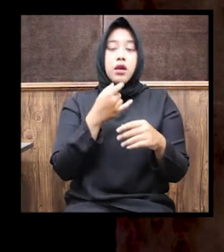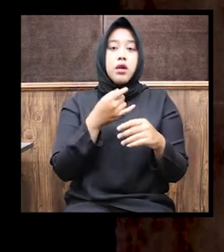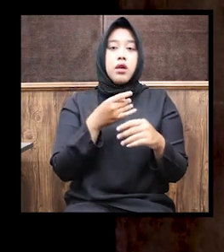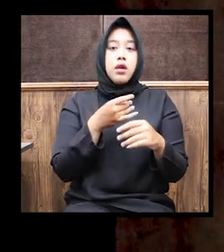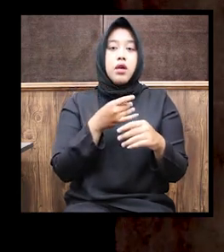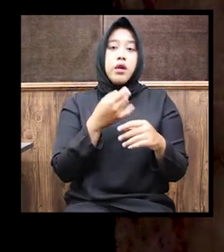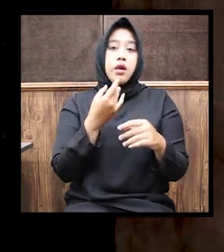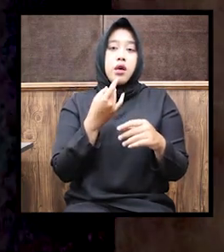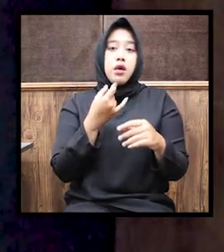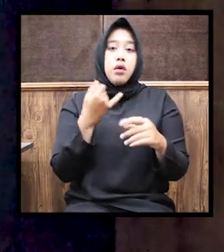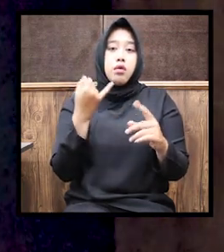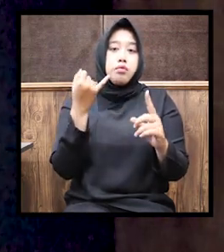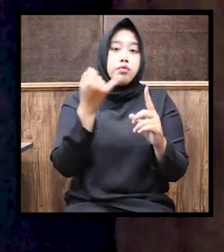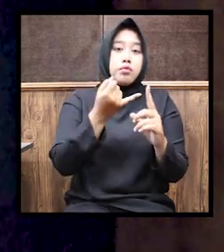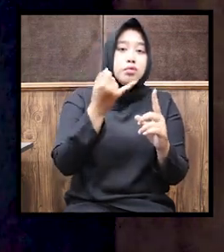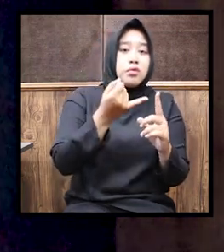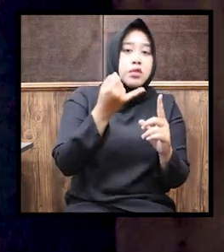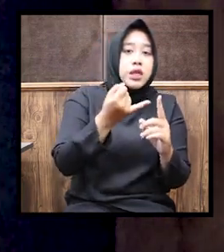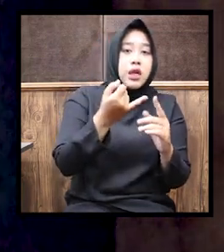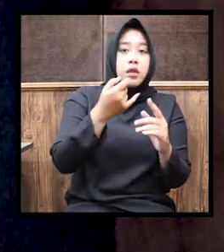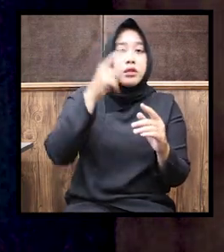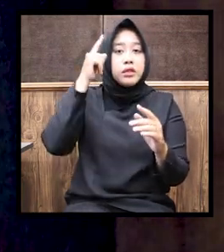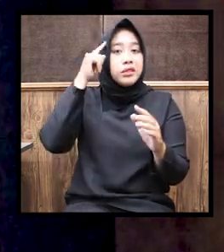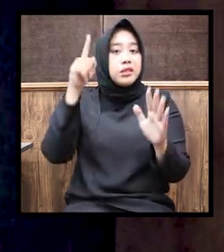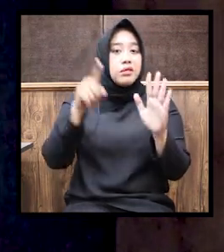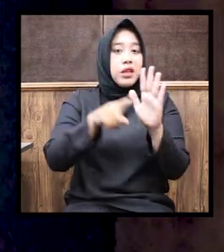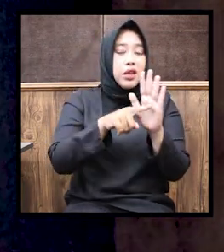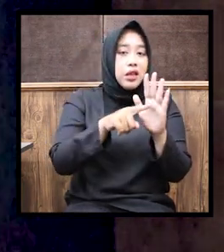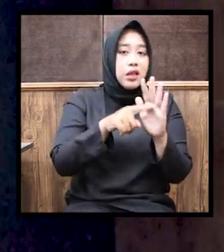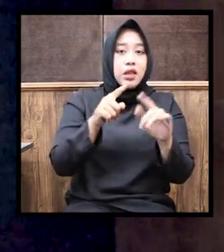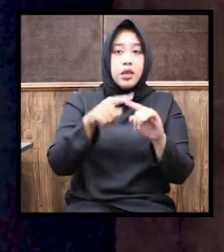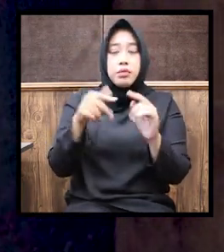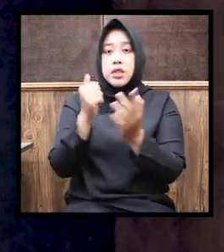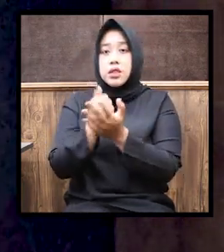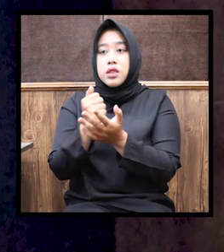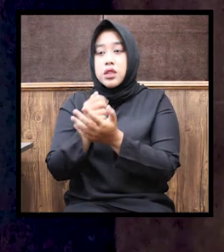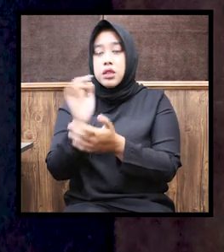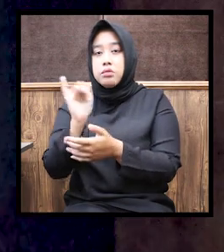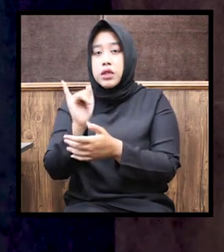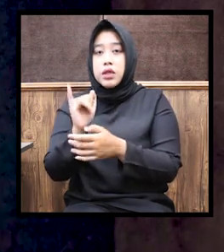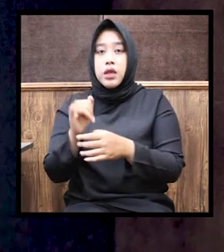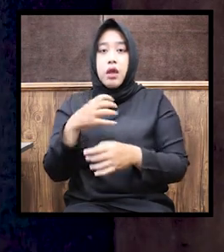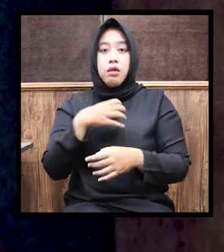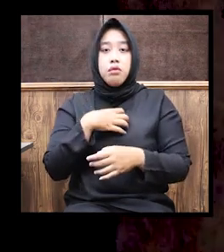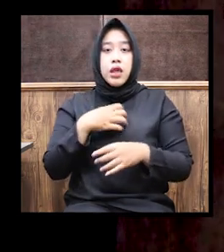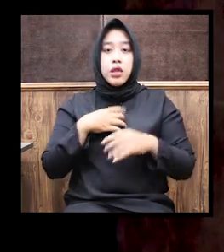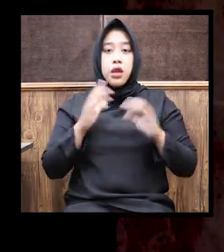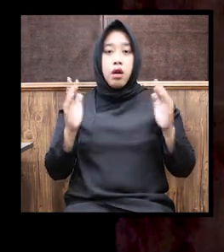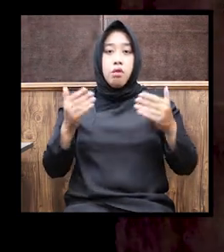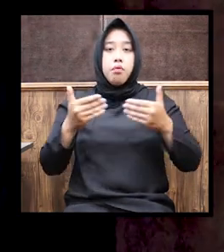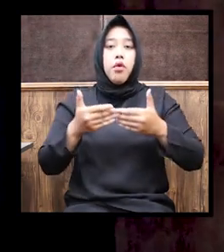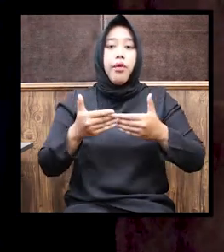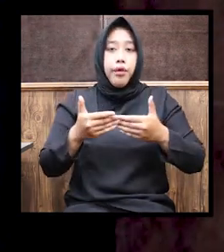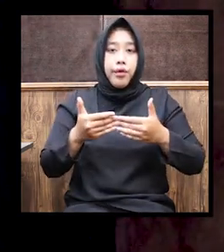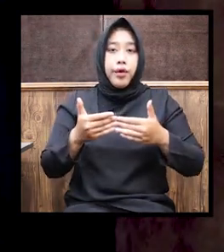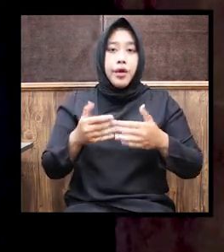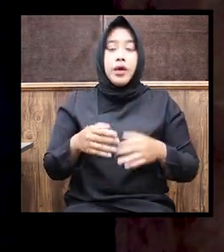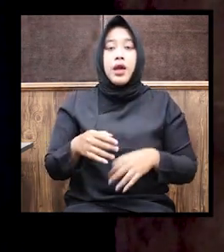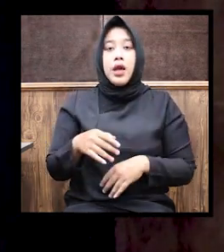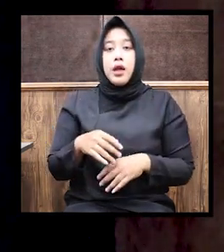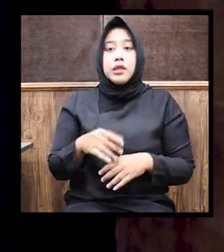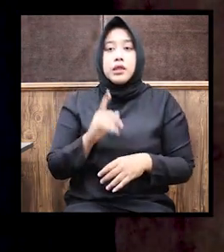ataupun SMA negatif ya tapi mental BL seperti itu Jadi bagaimana ya karena jarang